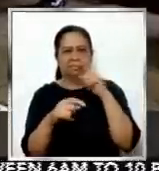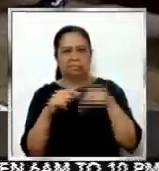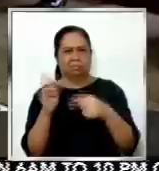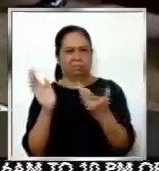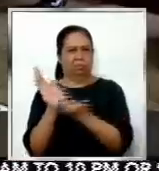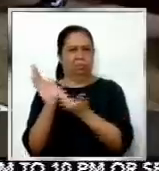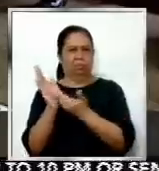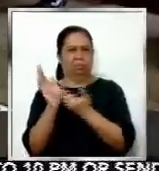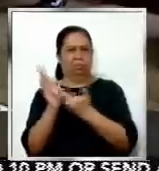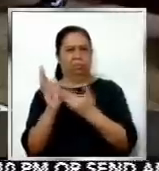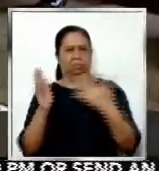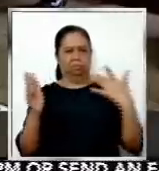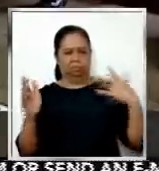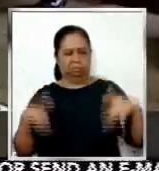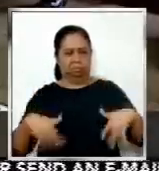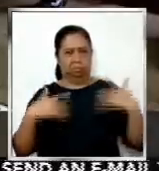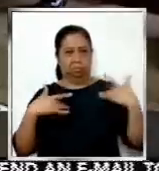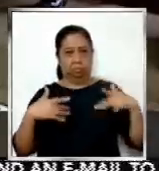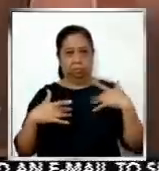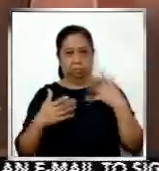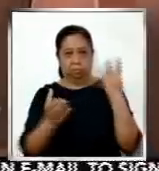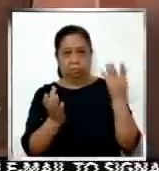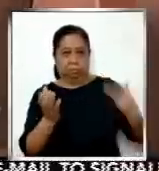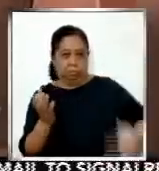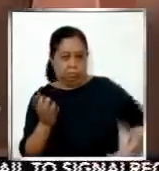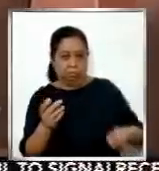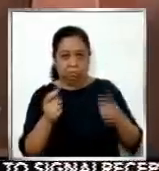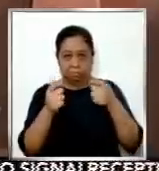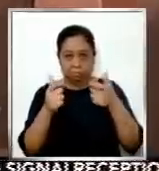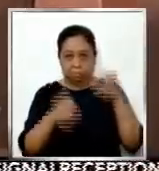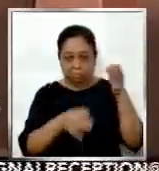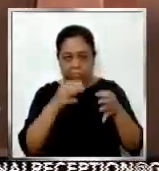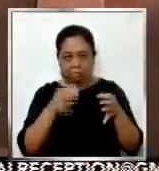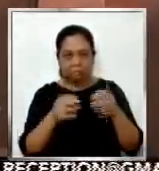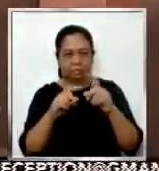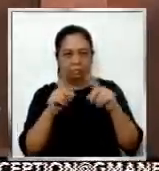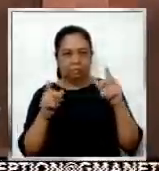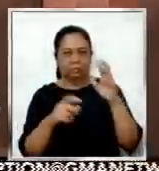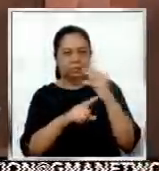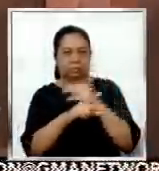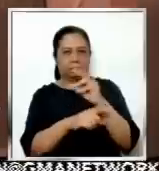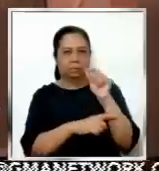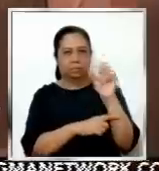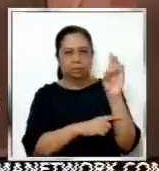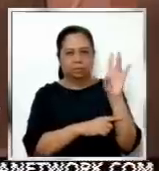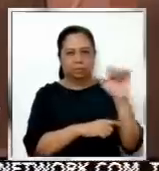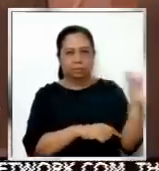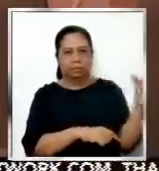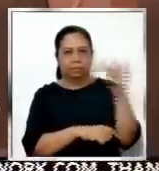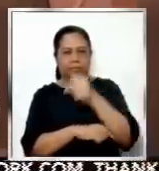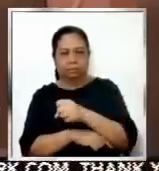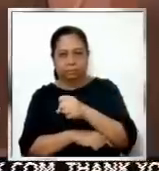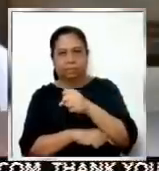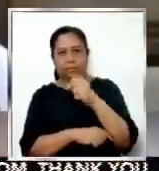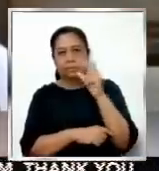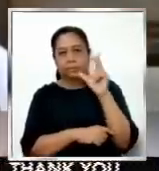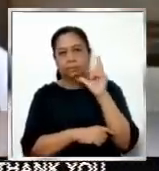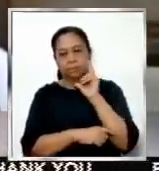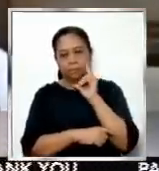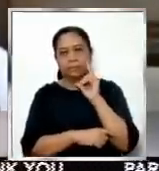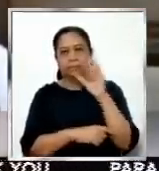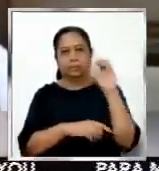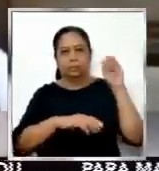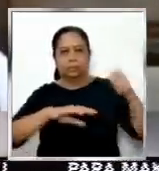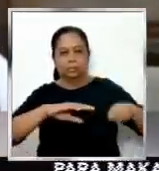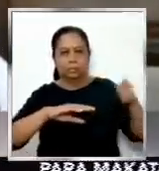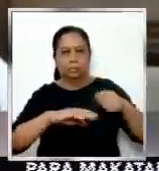lifestyle check kung corrupt ang isang opisyal o hindi. March 2017, itinalaga ng Pangulo si Martires bilang ombudsman. Bakit ko